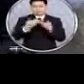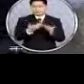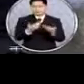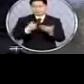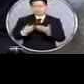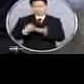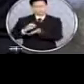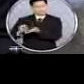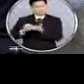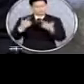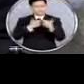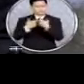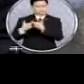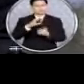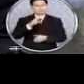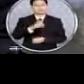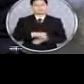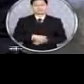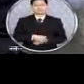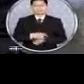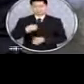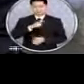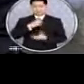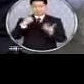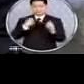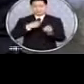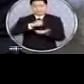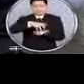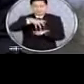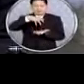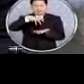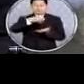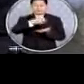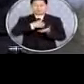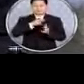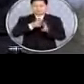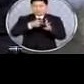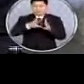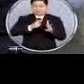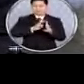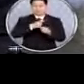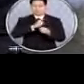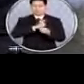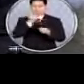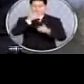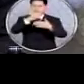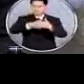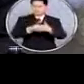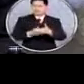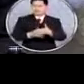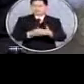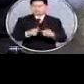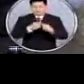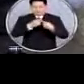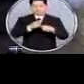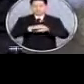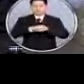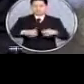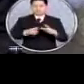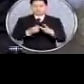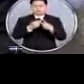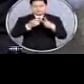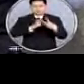需求。我们核能政策是稳健检核，然后第一个是确保核安，第